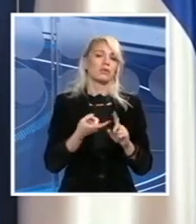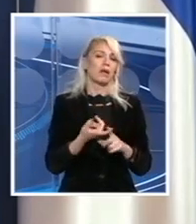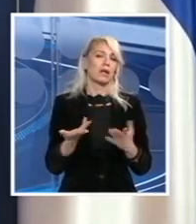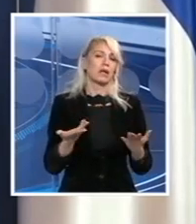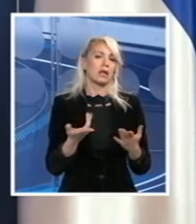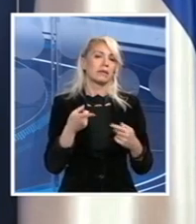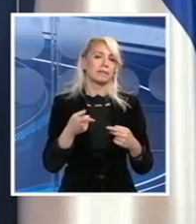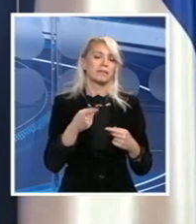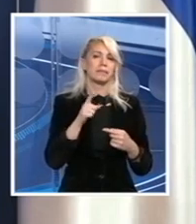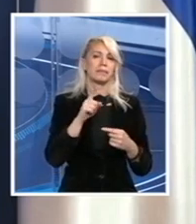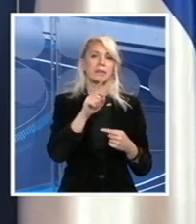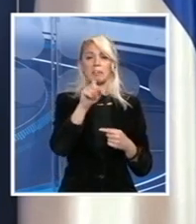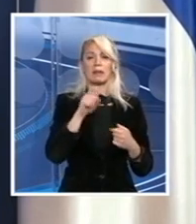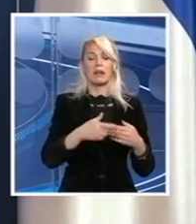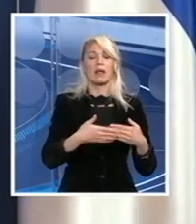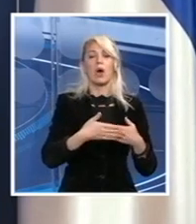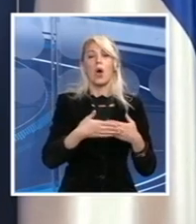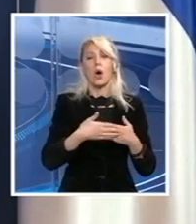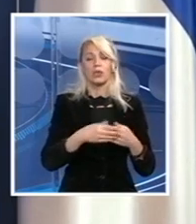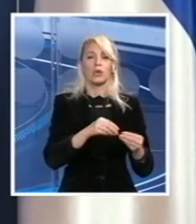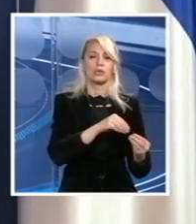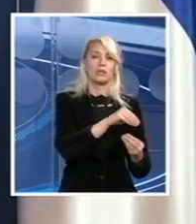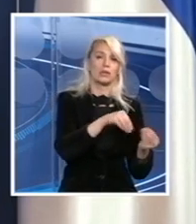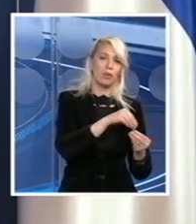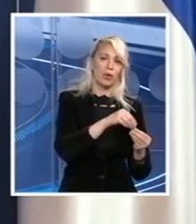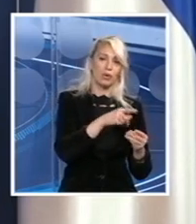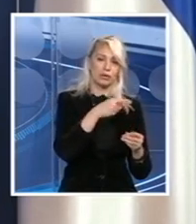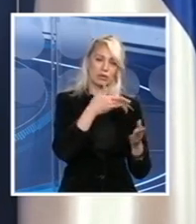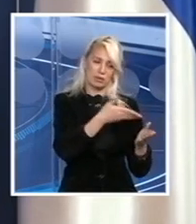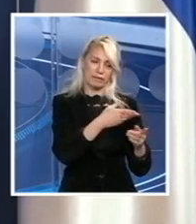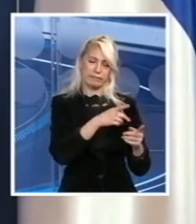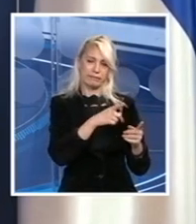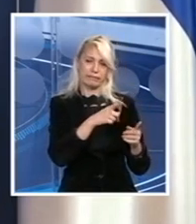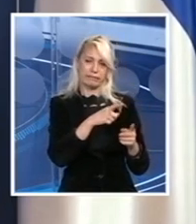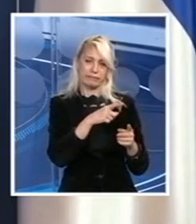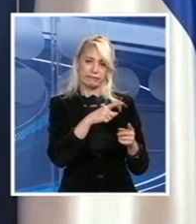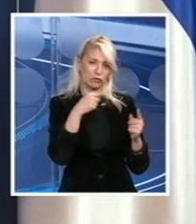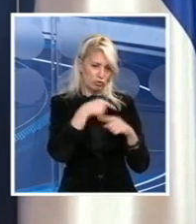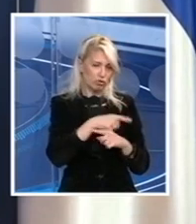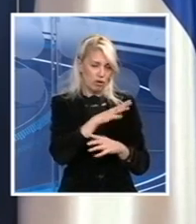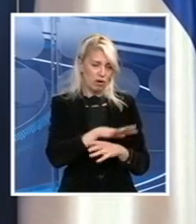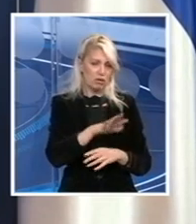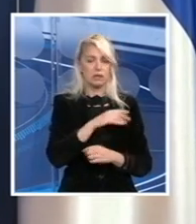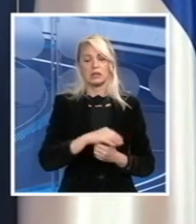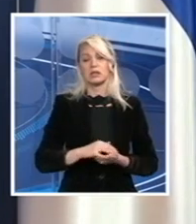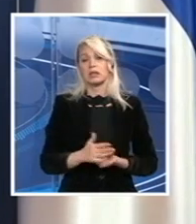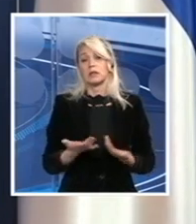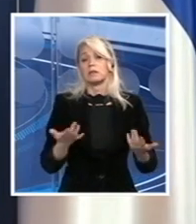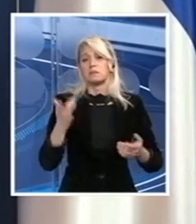odnosa prema porodici preminulog. I tu ne znam šta bi vam rekao.